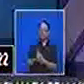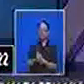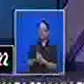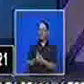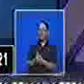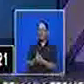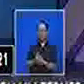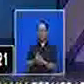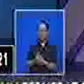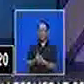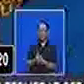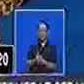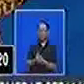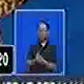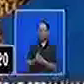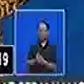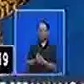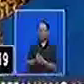Waktu berjalan terus ya, silakan.